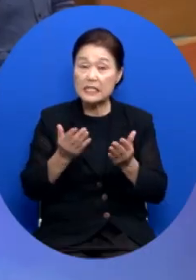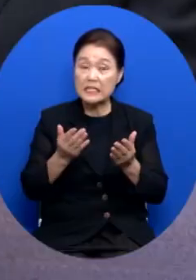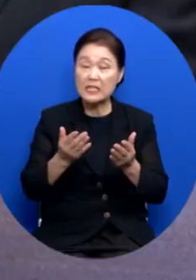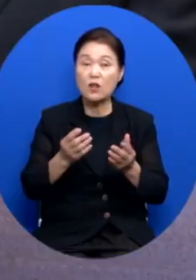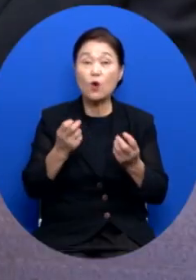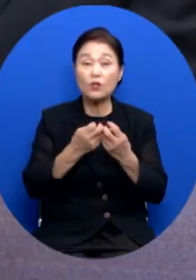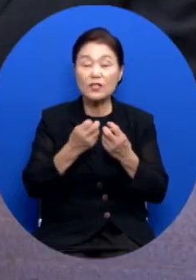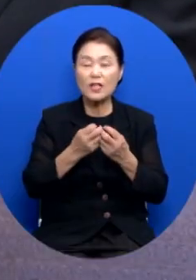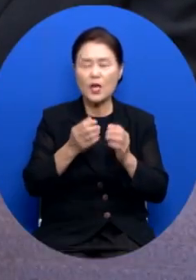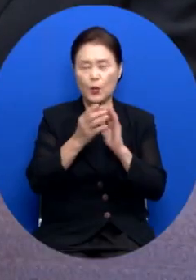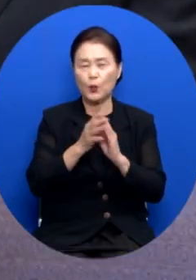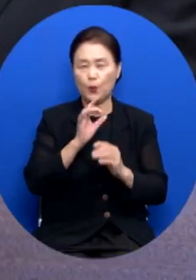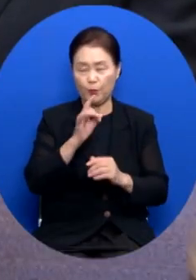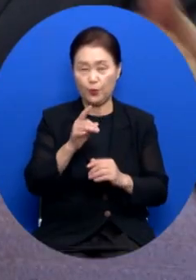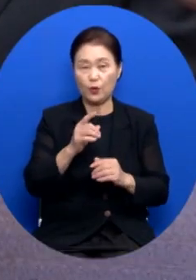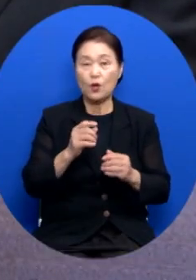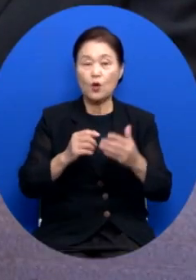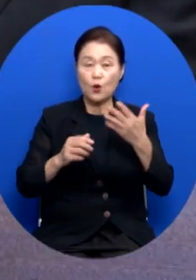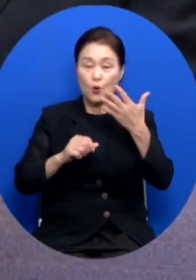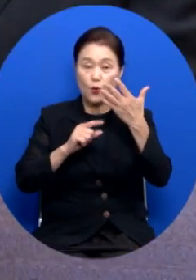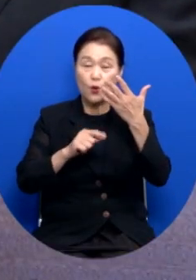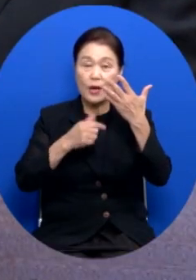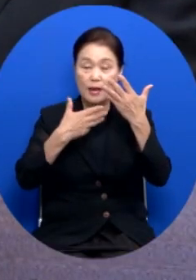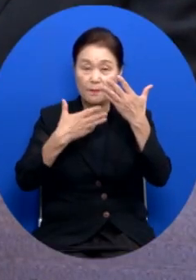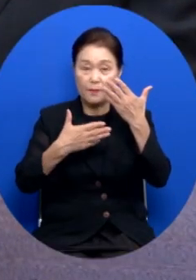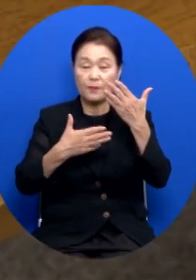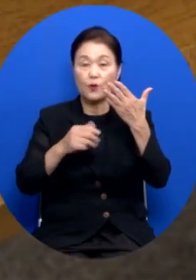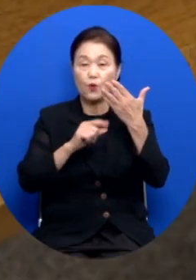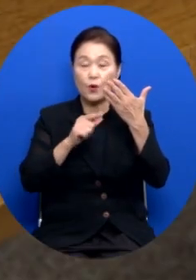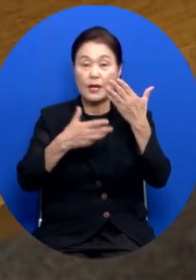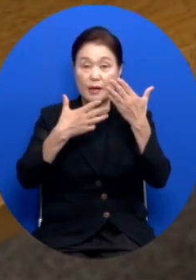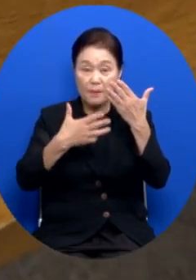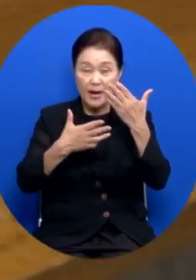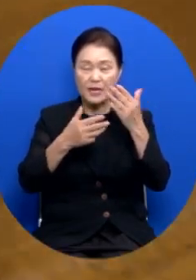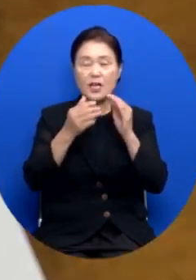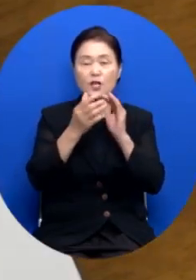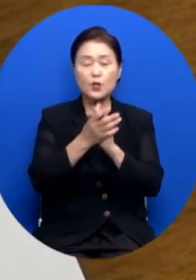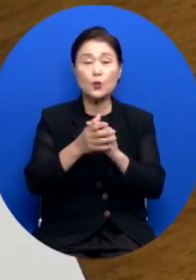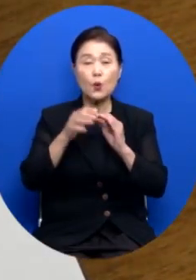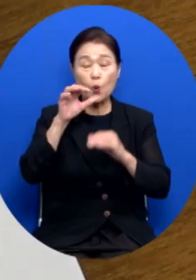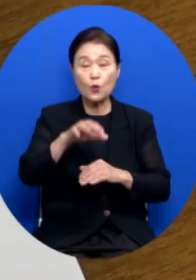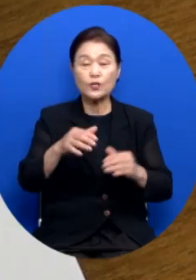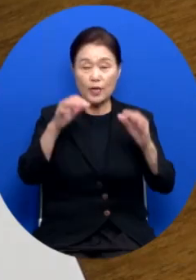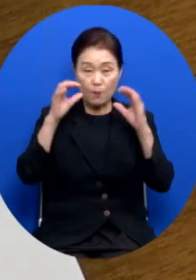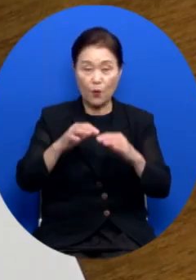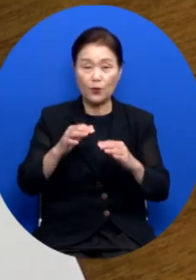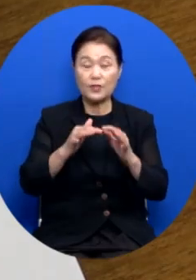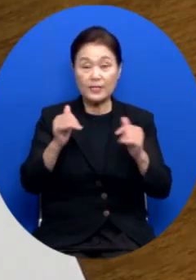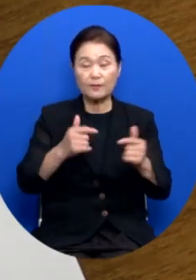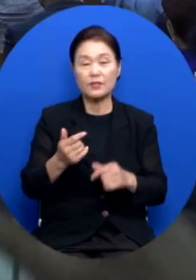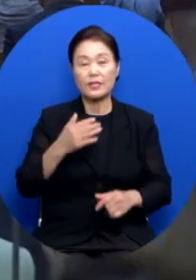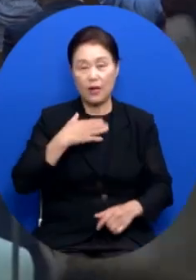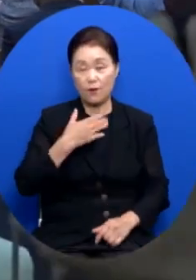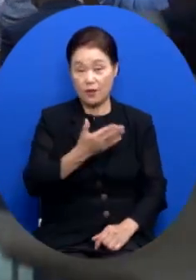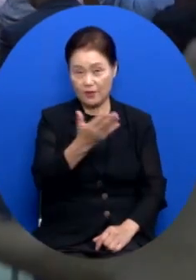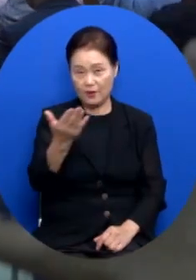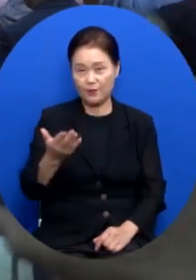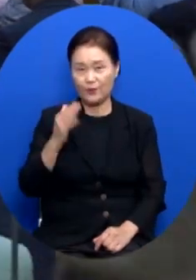없다며 9월 8일 오후 4시 그 기도의 현장에 서 있는 사람이 바로 저와 여러분이 되길 바란다고